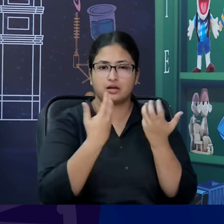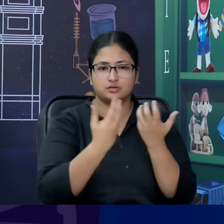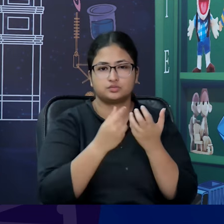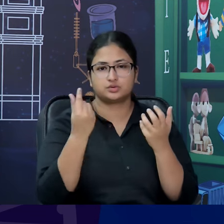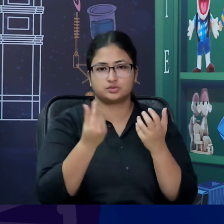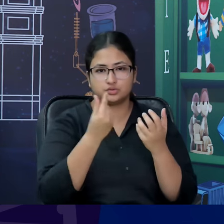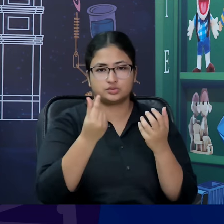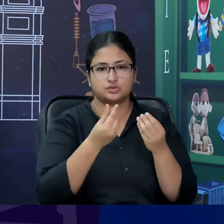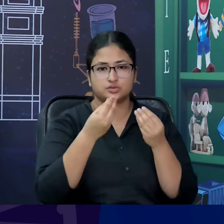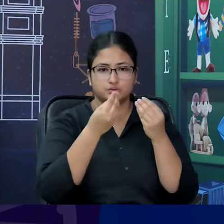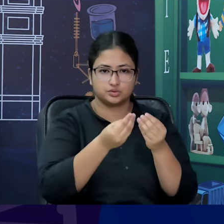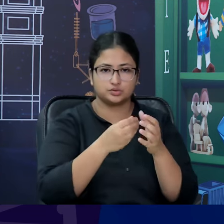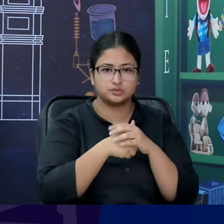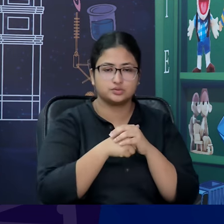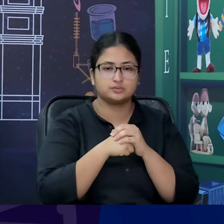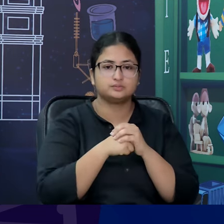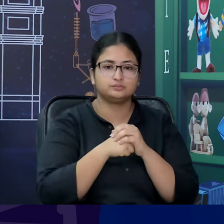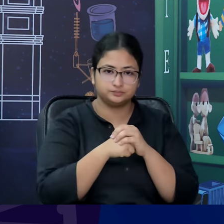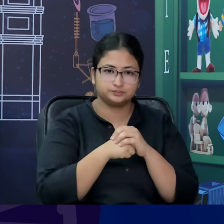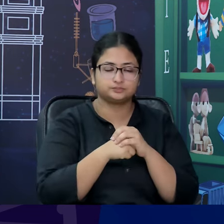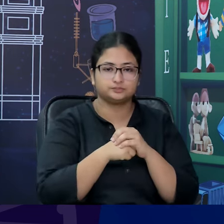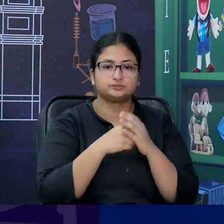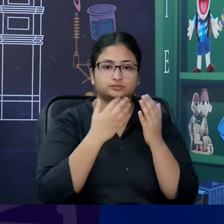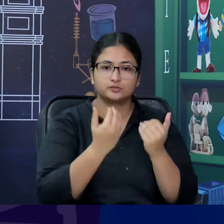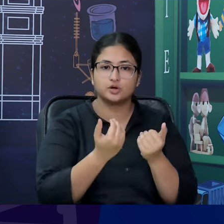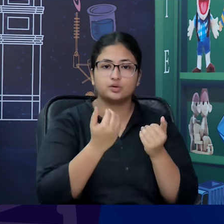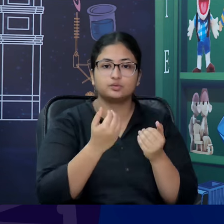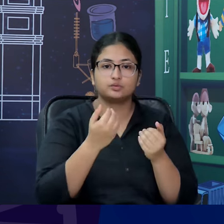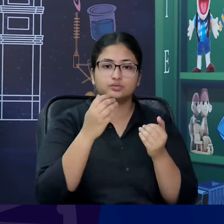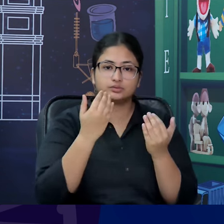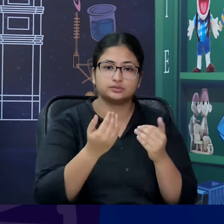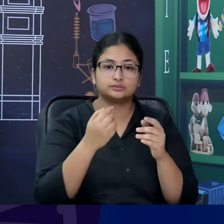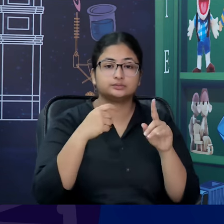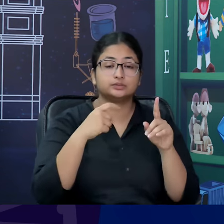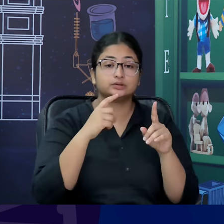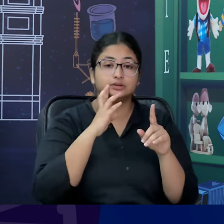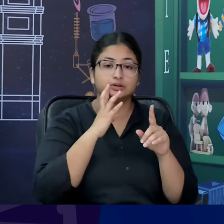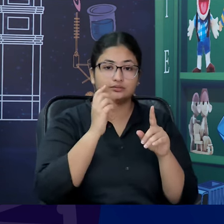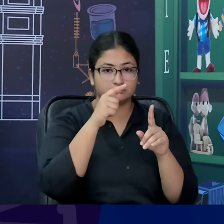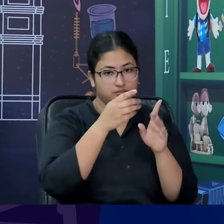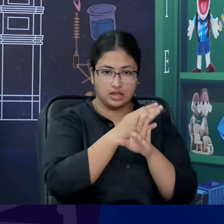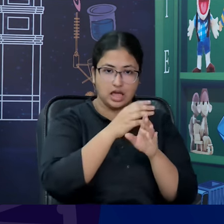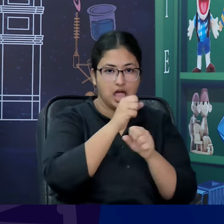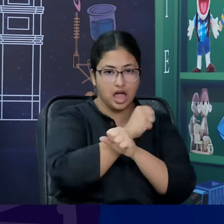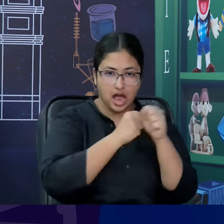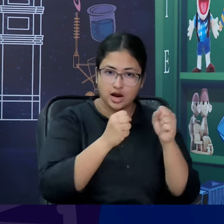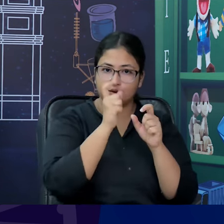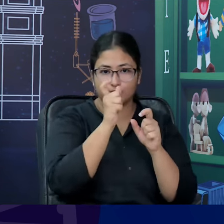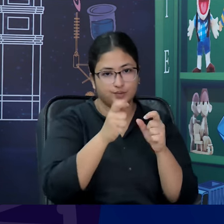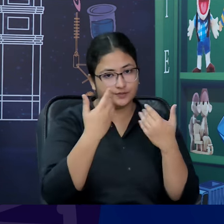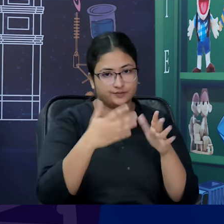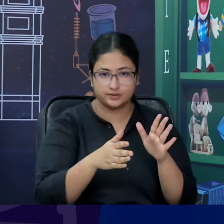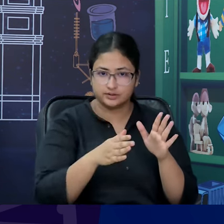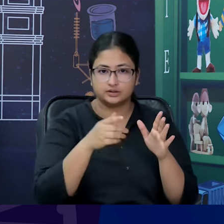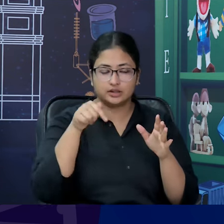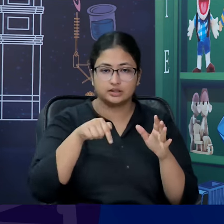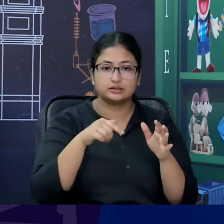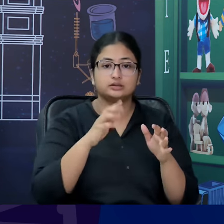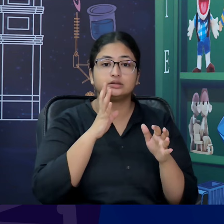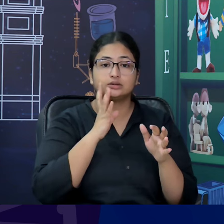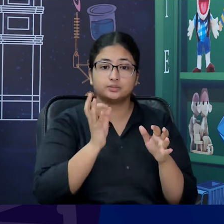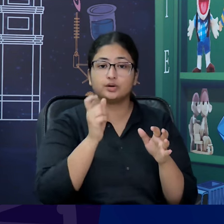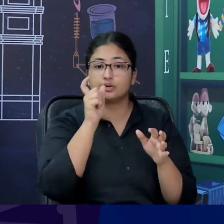स हमारे पास समय मुहावरों के लिए नहीं है और हम कीवर्ड्स पढ़ देते हैं बच्चों के लिए छात्रों के लिए तो आज के जो मुख्य शब्द आज की सत्र में